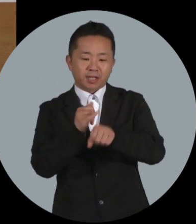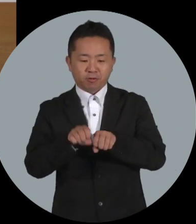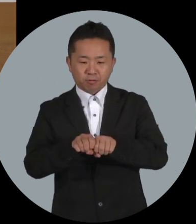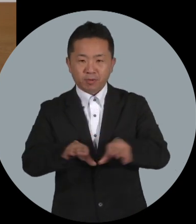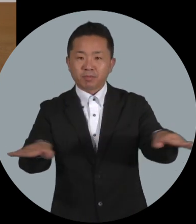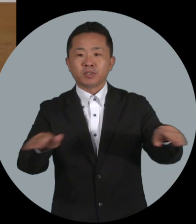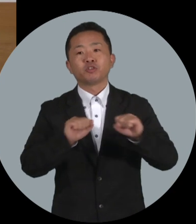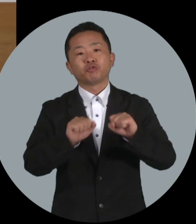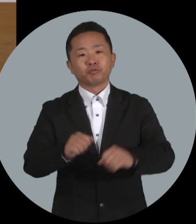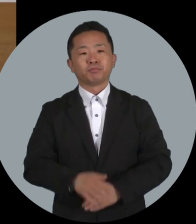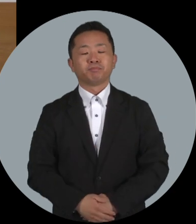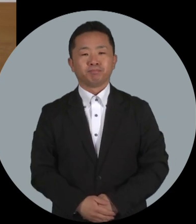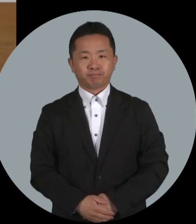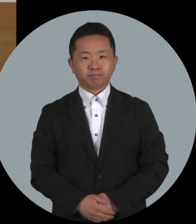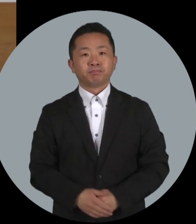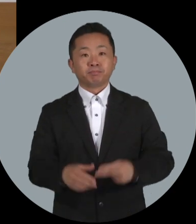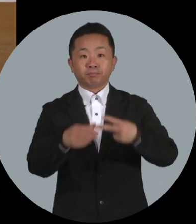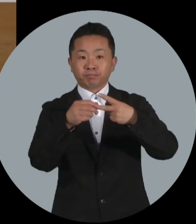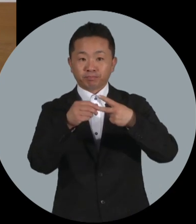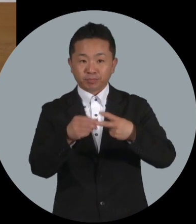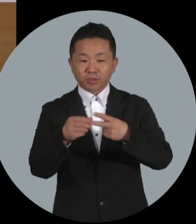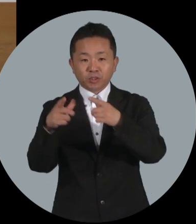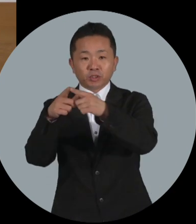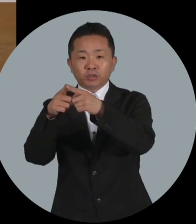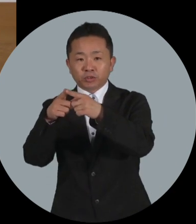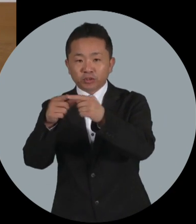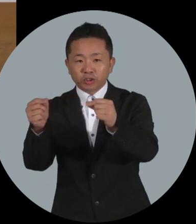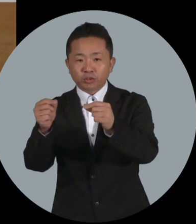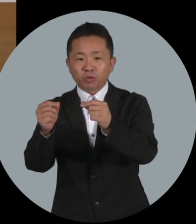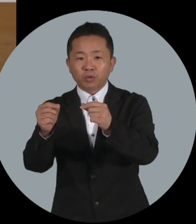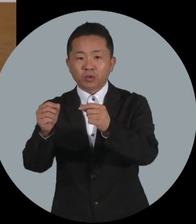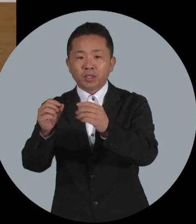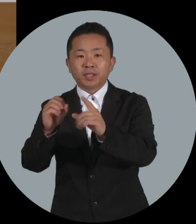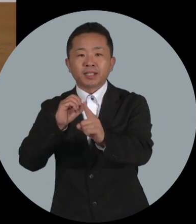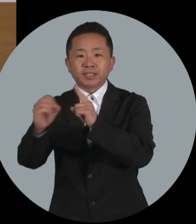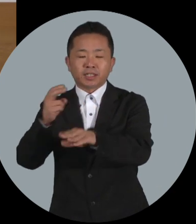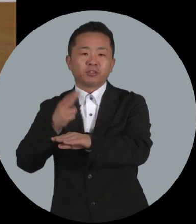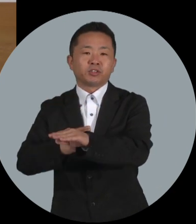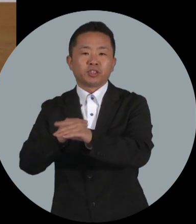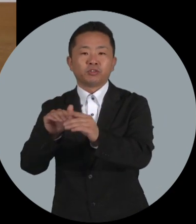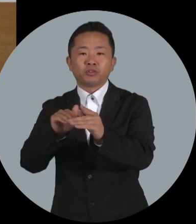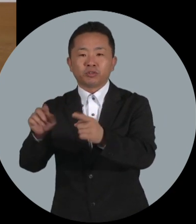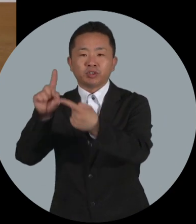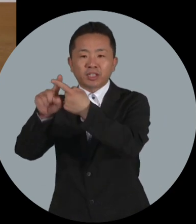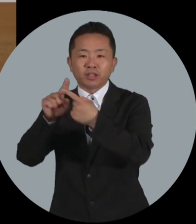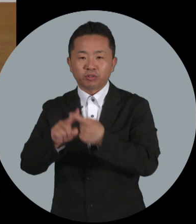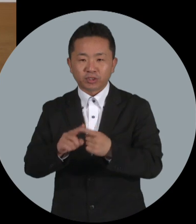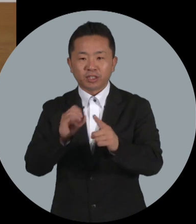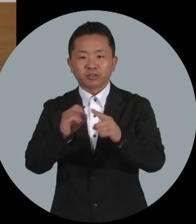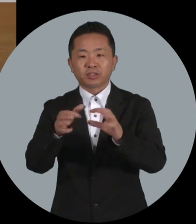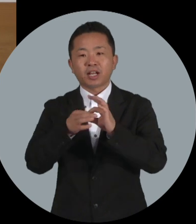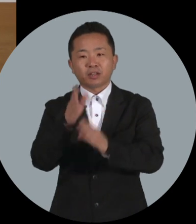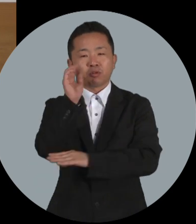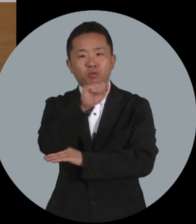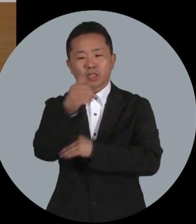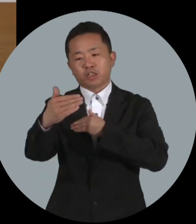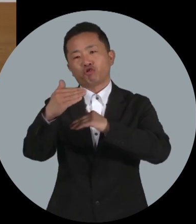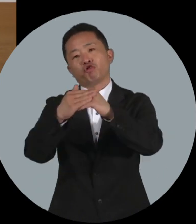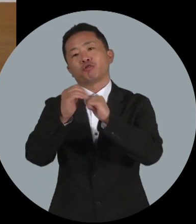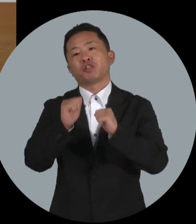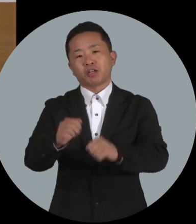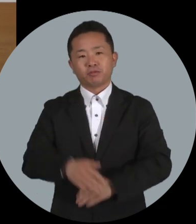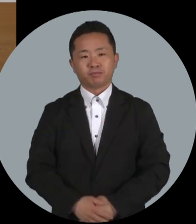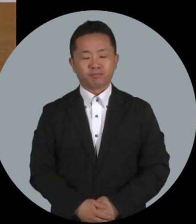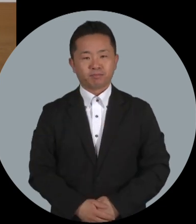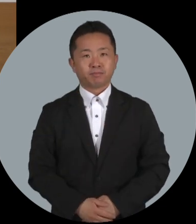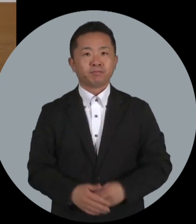ること、それから国のデジタルスキル標準に対応したデジタル関係の講座が充実していること、それから自